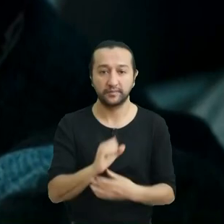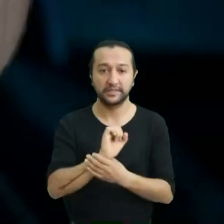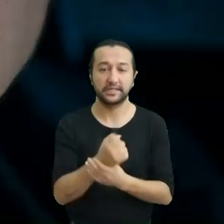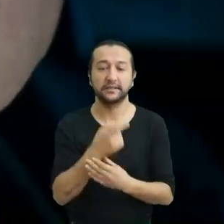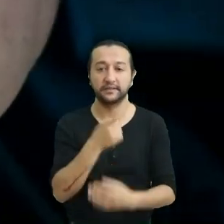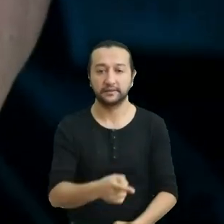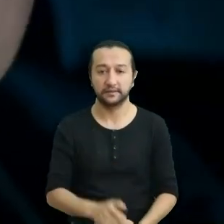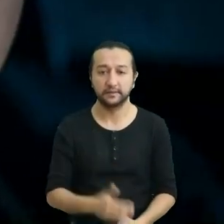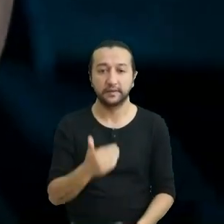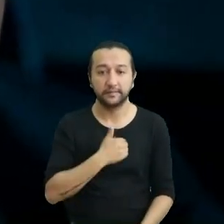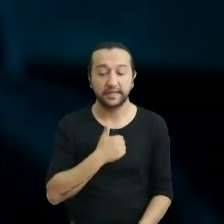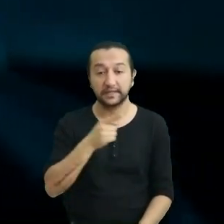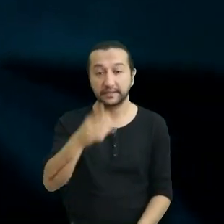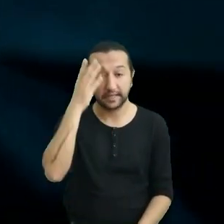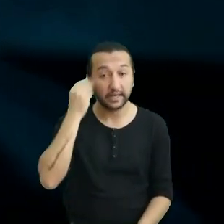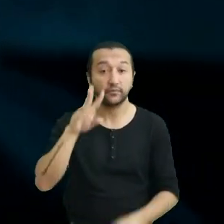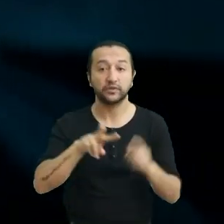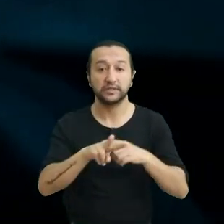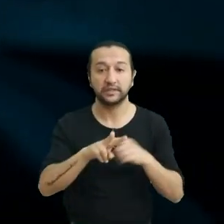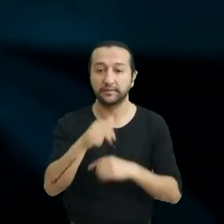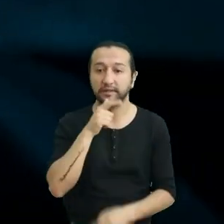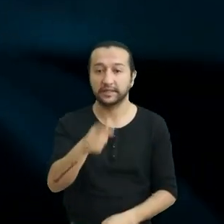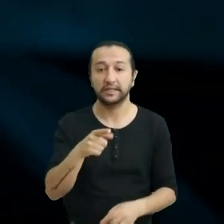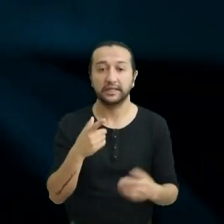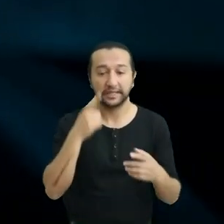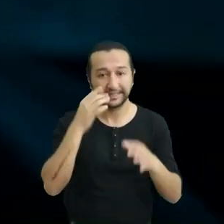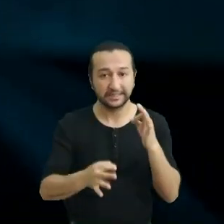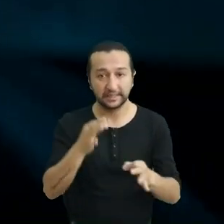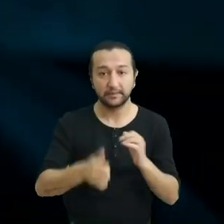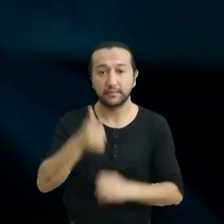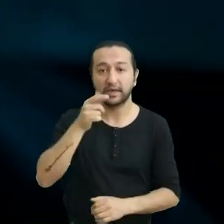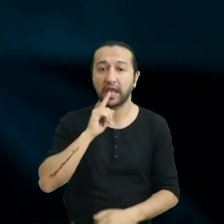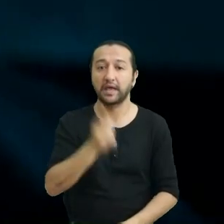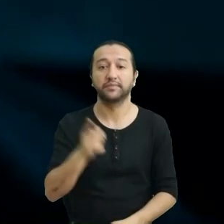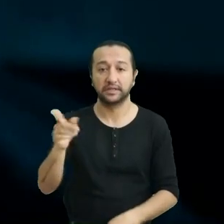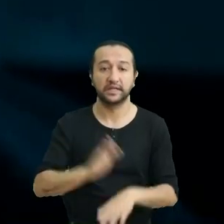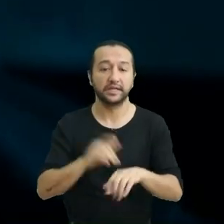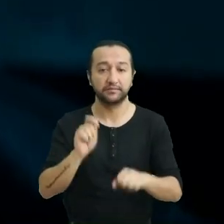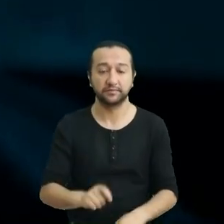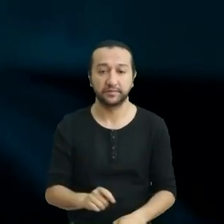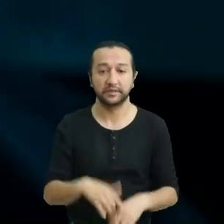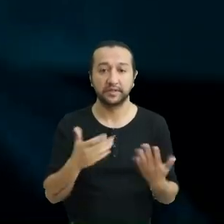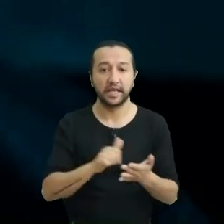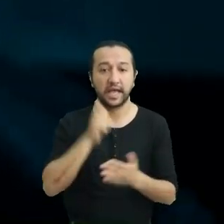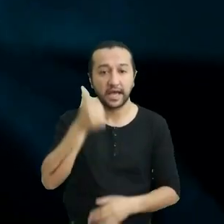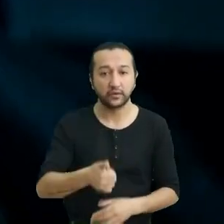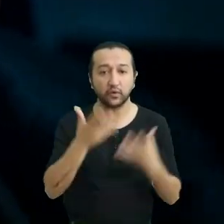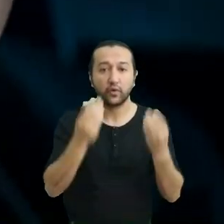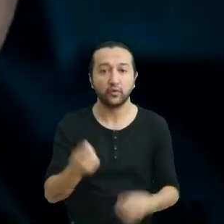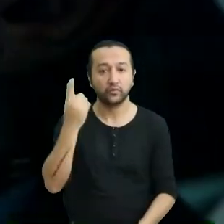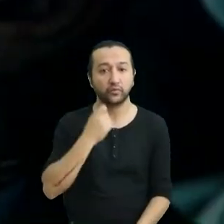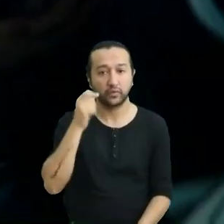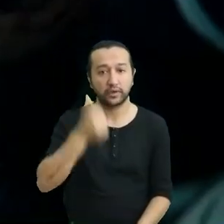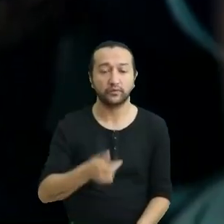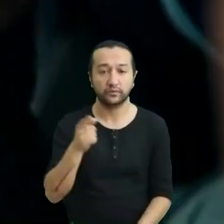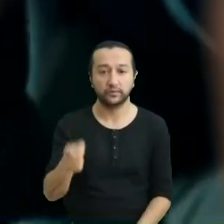sanatıdır. Beni anlamıyorsunuz Yıldıray Bey. Tahkikat bizzat bakanın emriyle yapılmış. Her gün ne oldu diye soruyor.